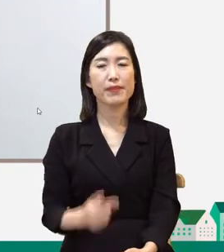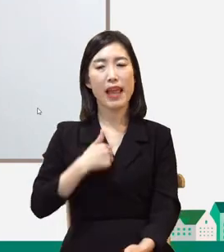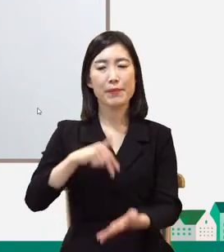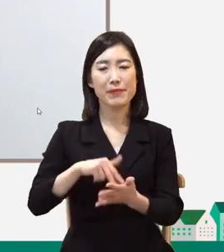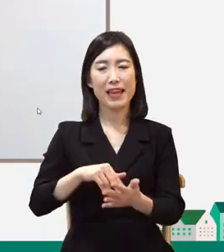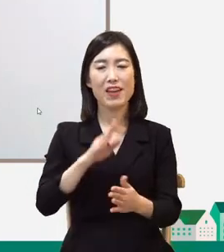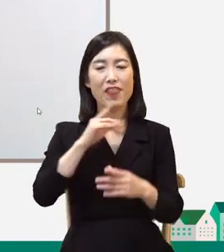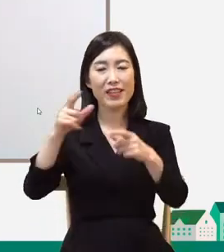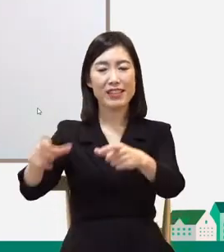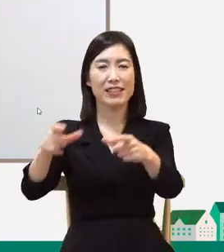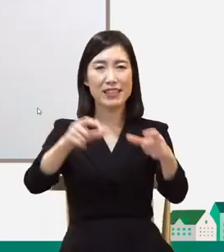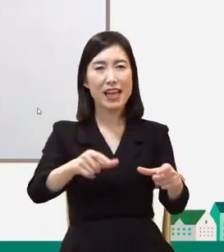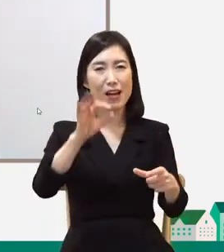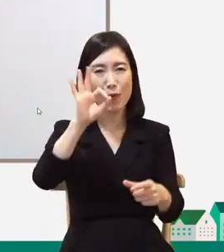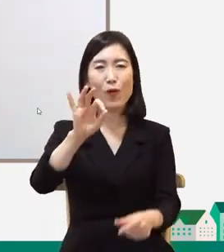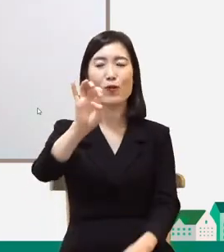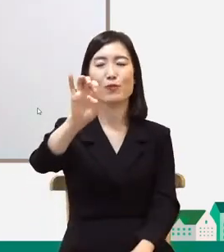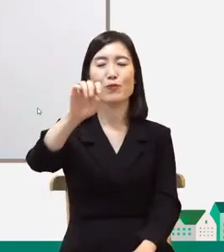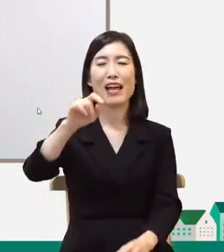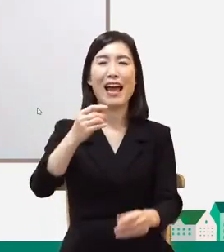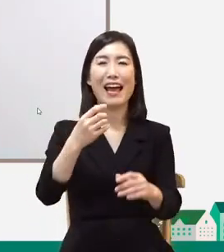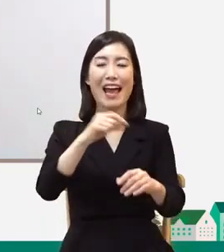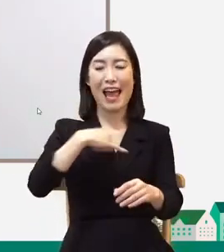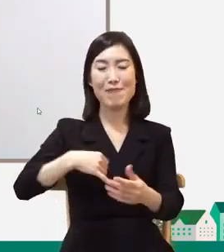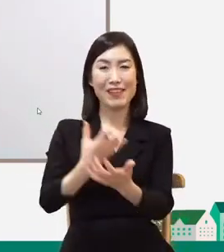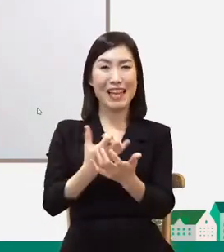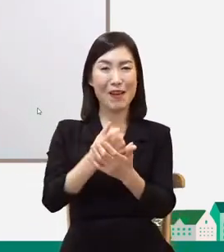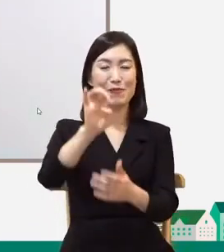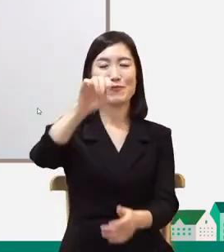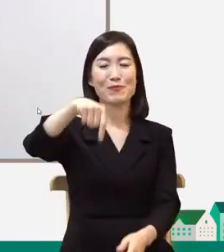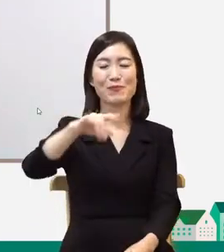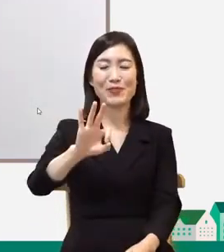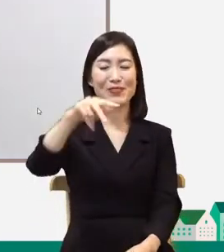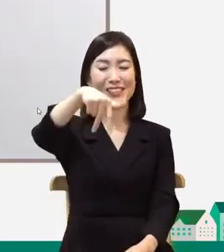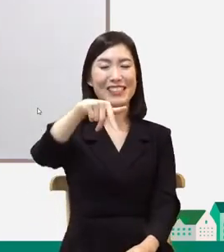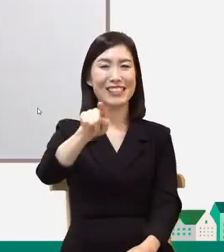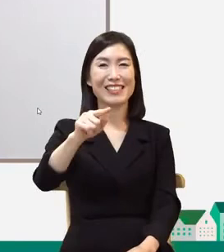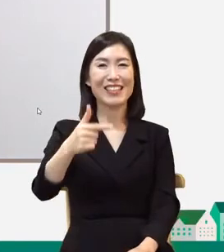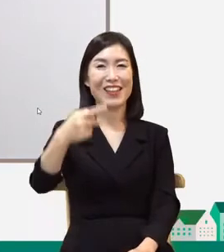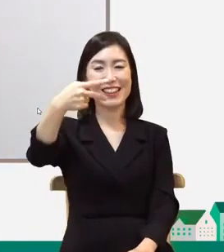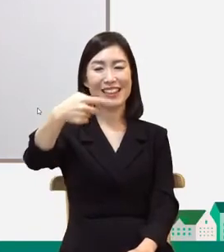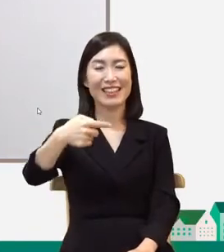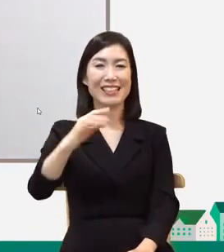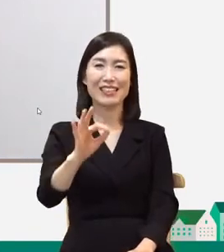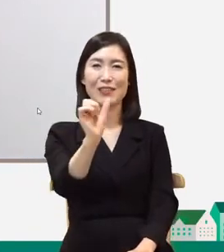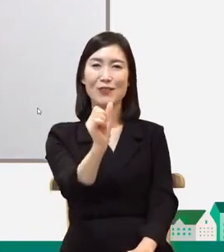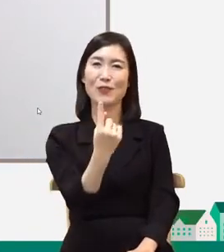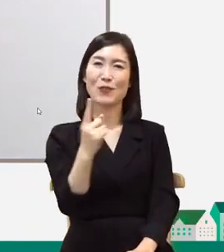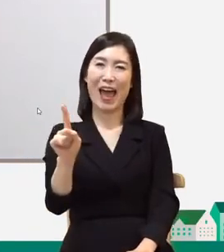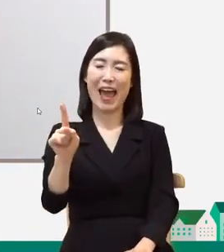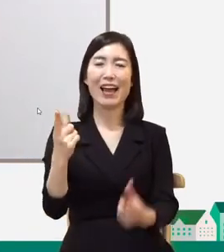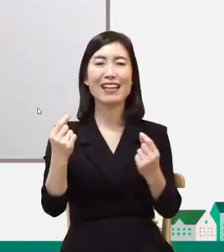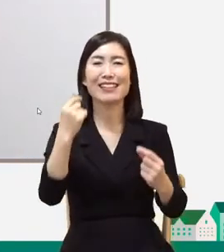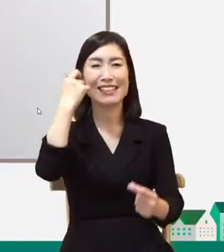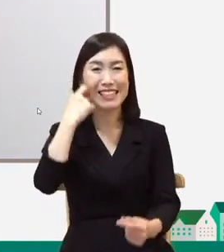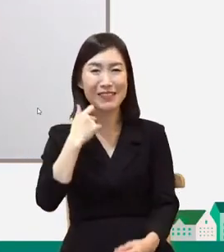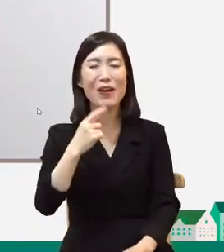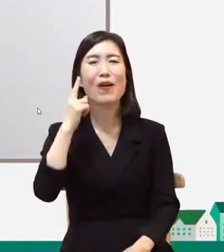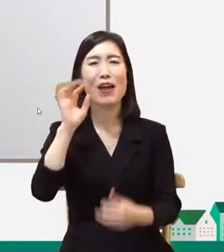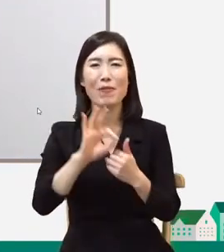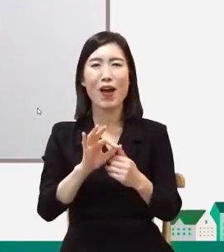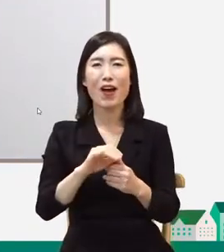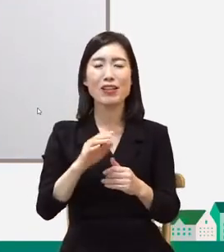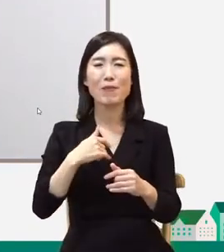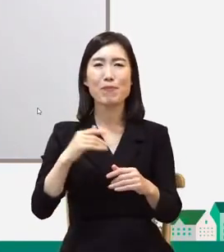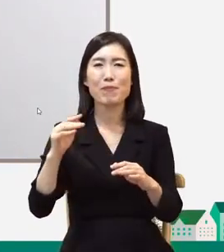사자성어로 얘기하자면 풍전등화? 라고 생각합니다. 이렇게 생각한 이유는 새로운